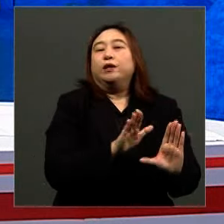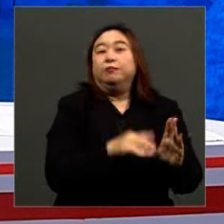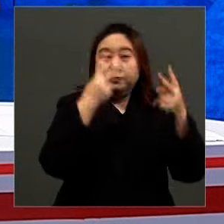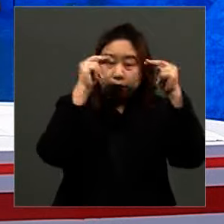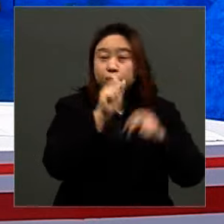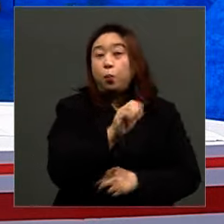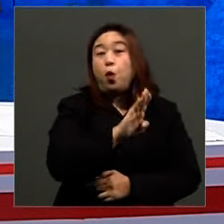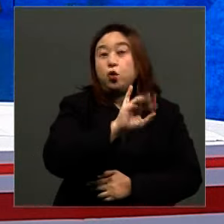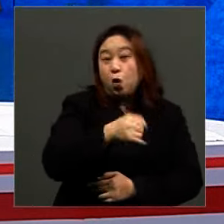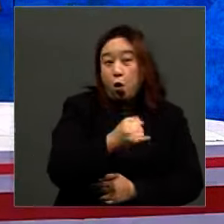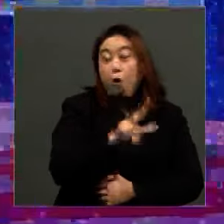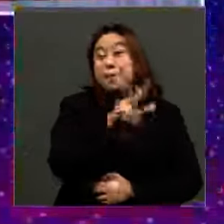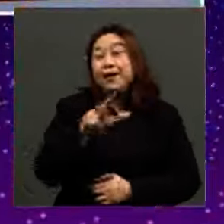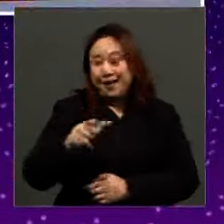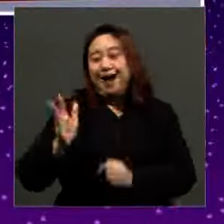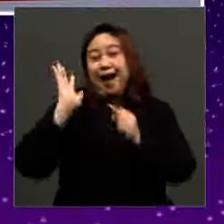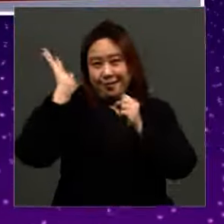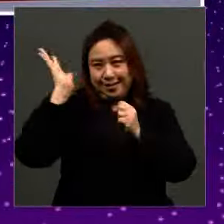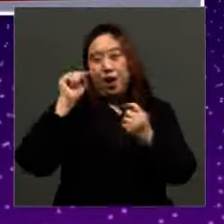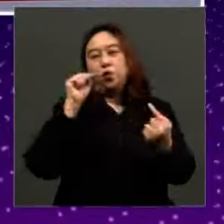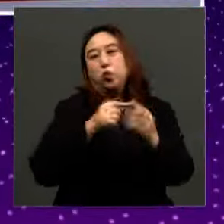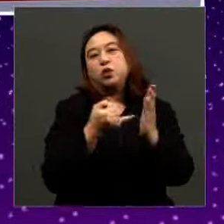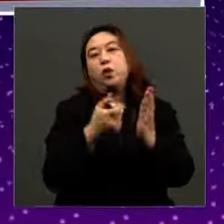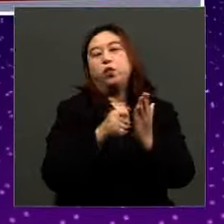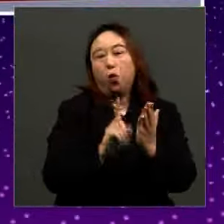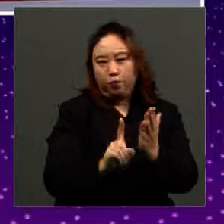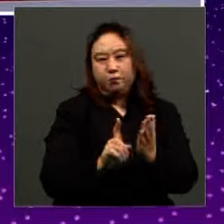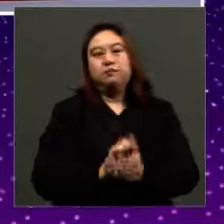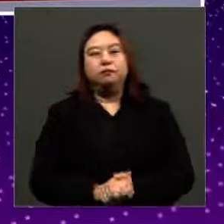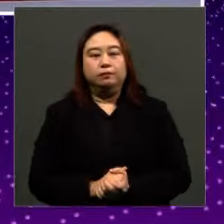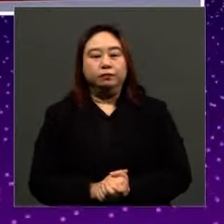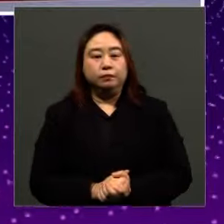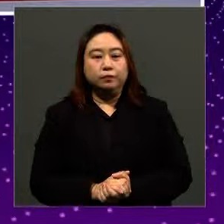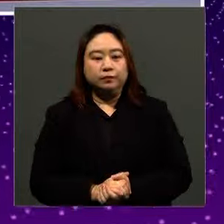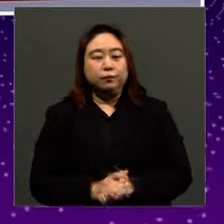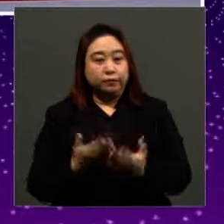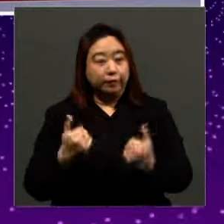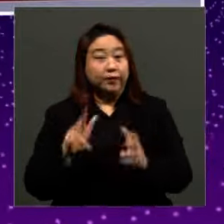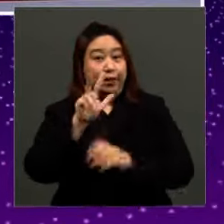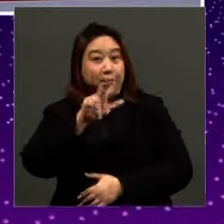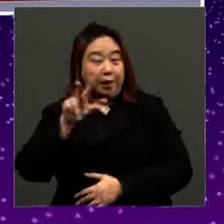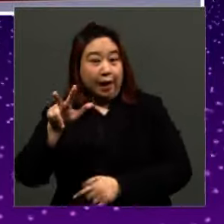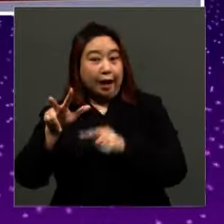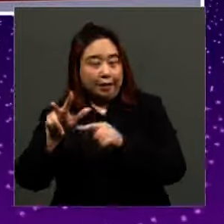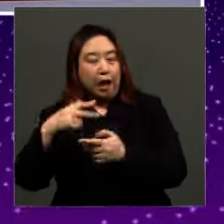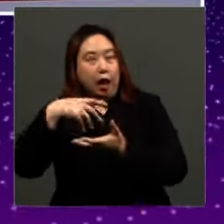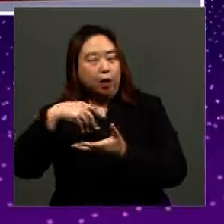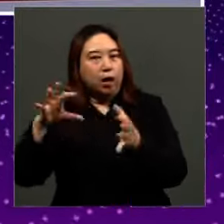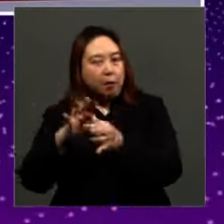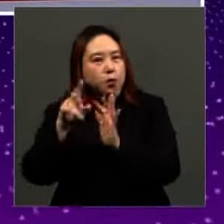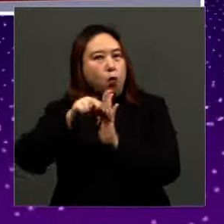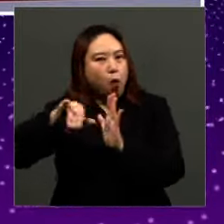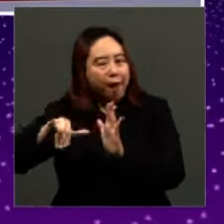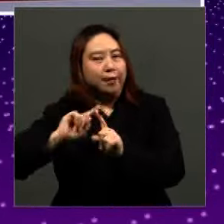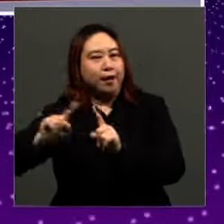พรรคเพื่อไทยหาเสียงในจังหวัดอุดรธานีด้วยนะคะซึ่งก็สร้างกระแสให้กับพรรคไม่น้อยเลยเกี่ยวกับนโยบายต่างๆที่ประกาศบน